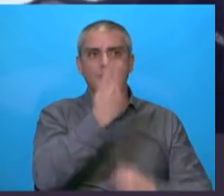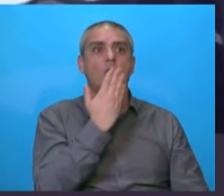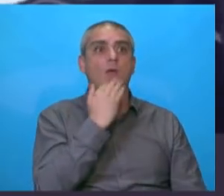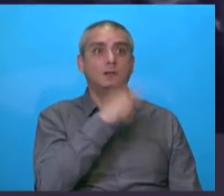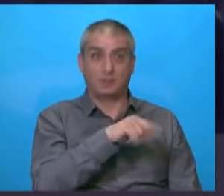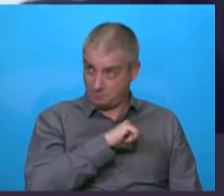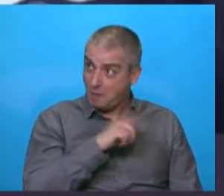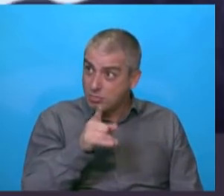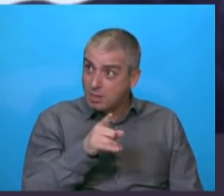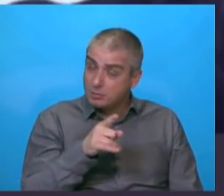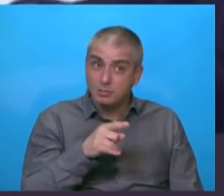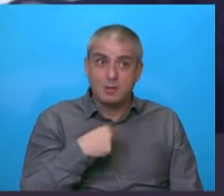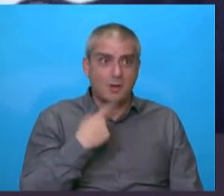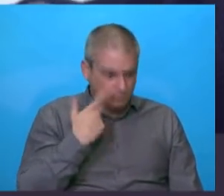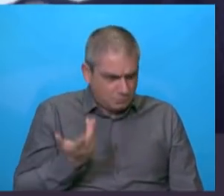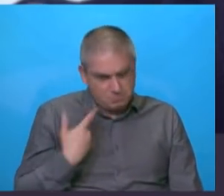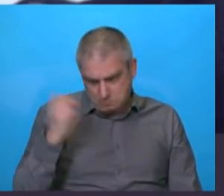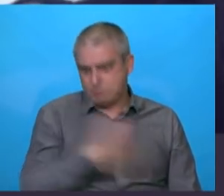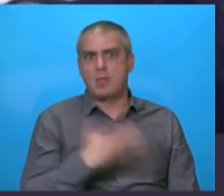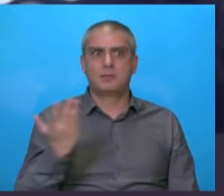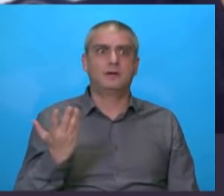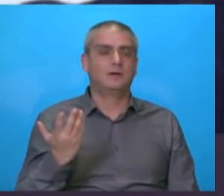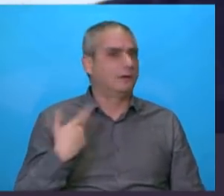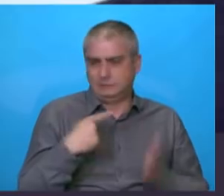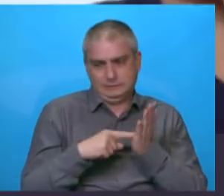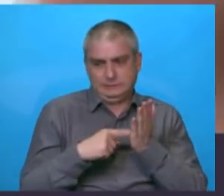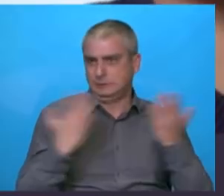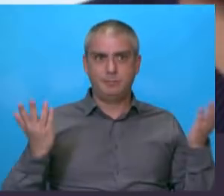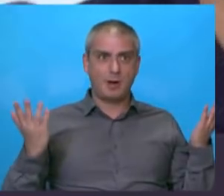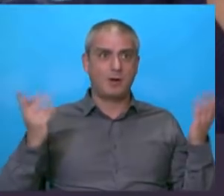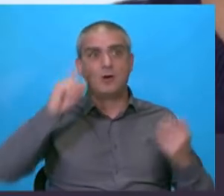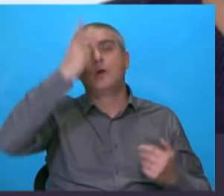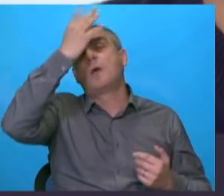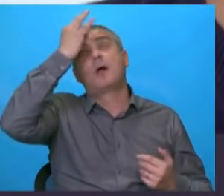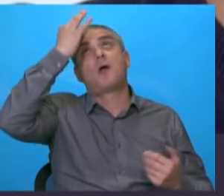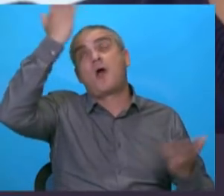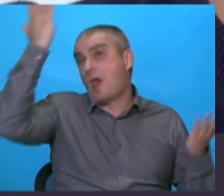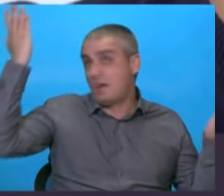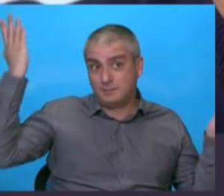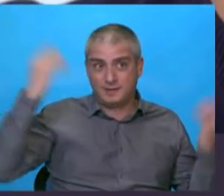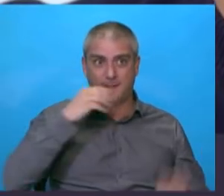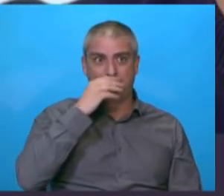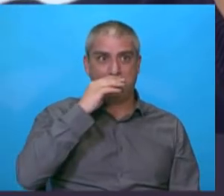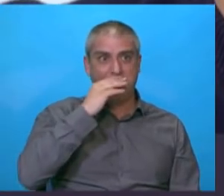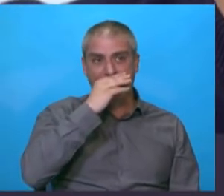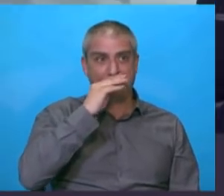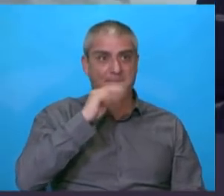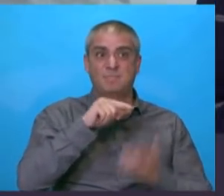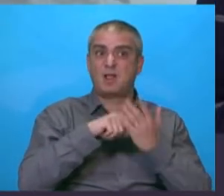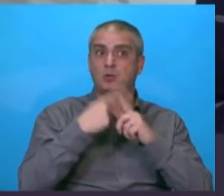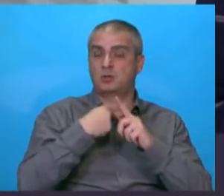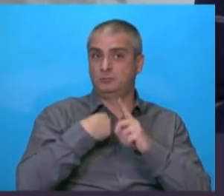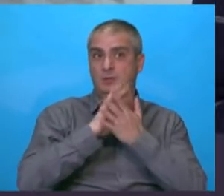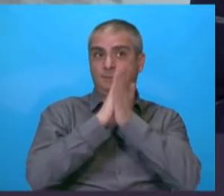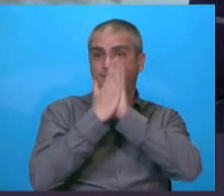אותך? כי באתי. אין לי סיבה באמת, יכול למקורא לי מלמעלה. בגלל שדודים שלי